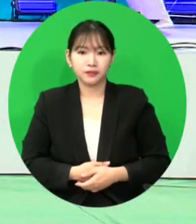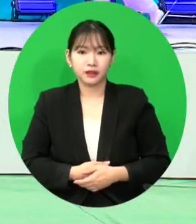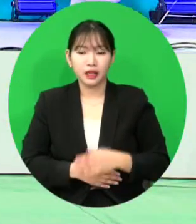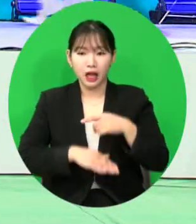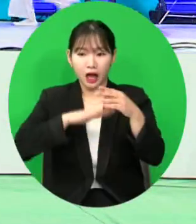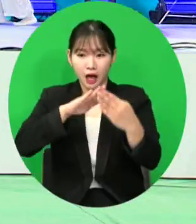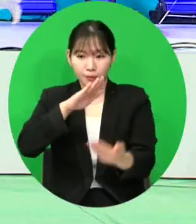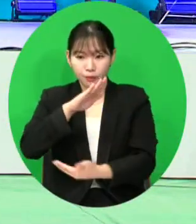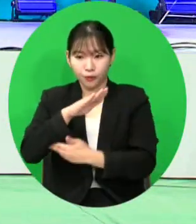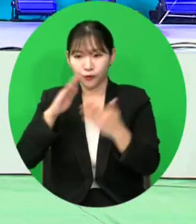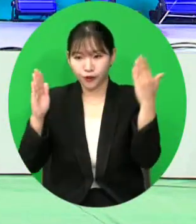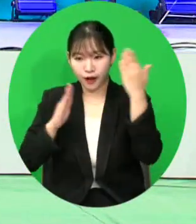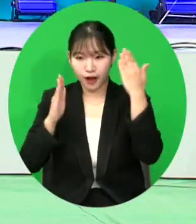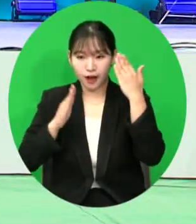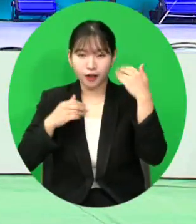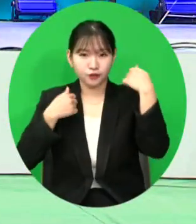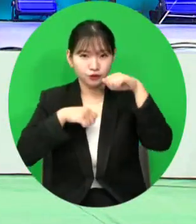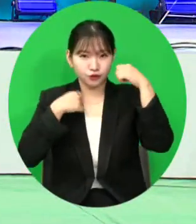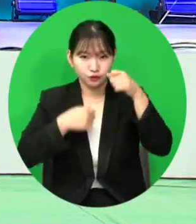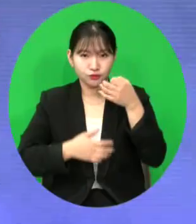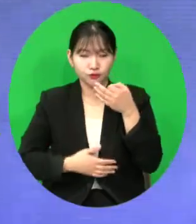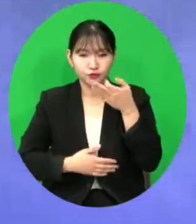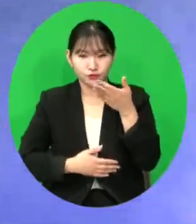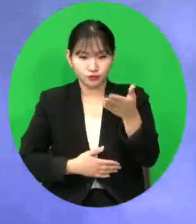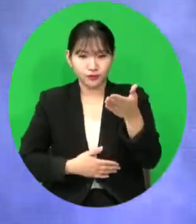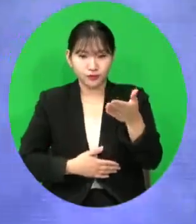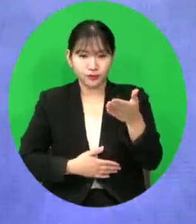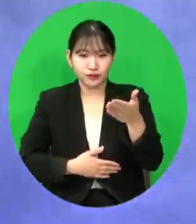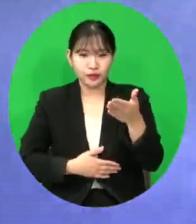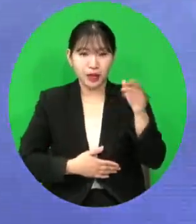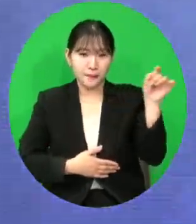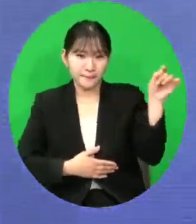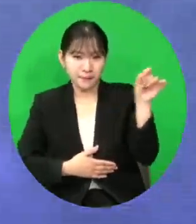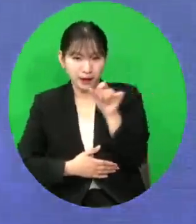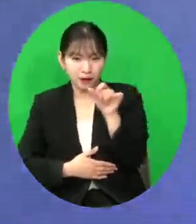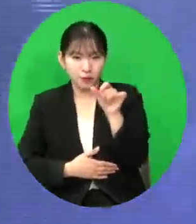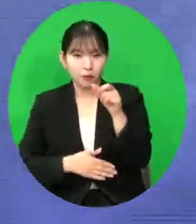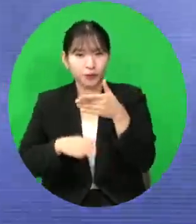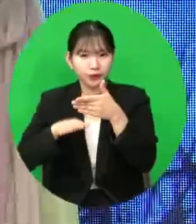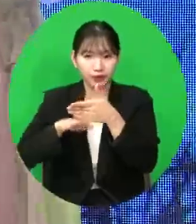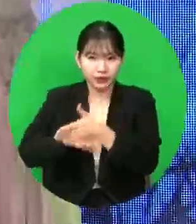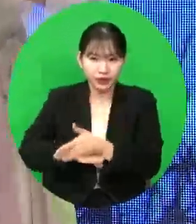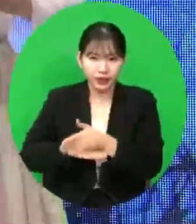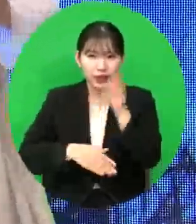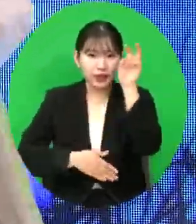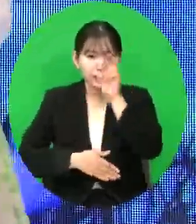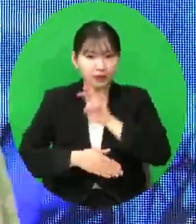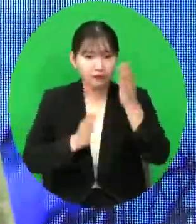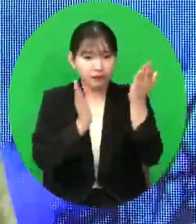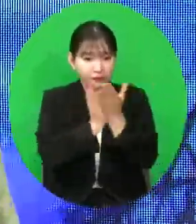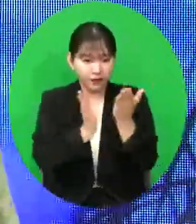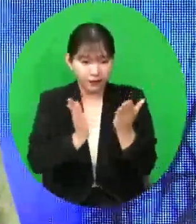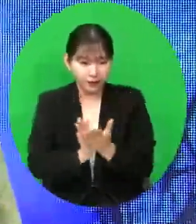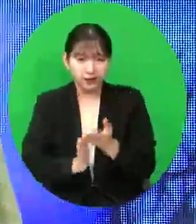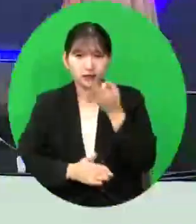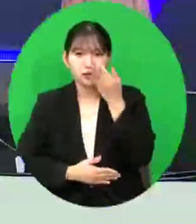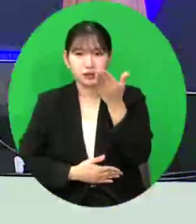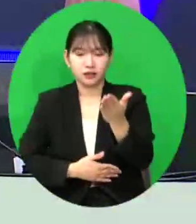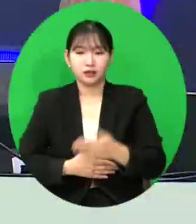한복을 입은 학생들의 섬세한 춤사위가 이어집니다. 때론 빠르게, 때론 느리게 음악의 강약을